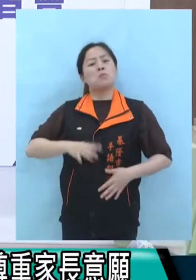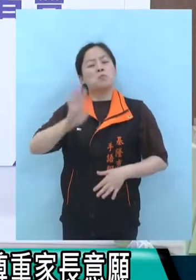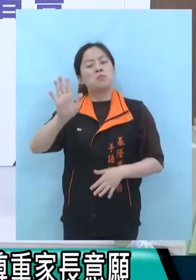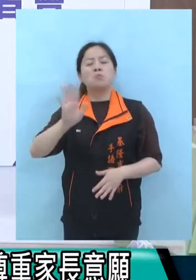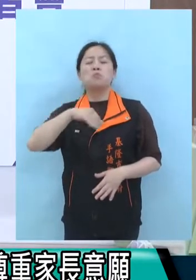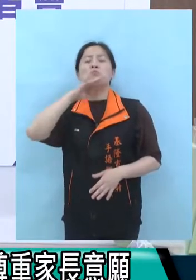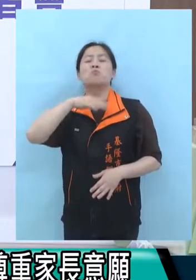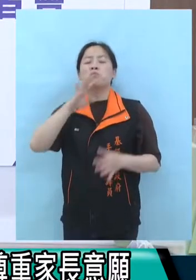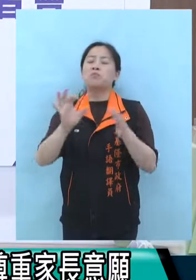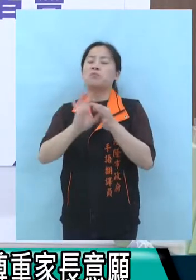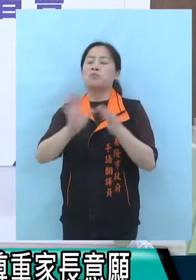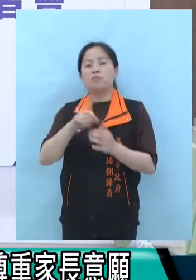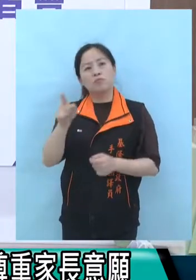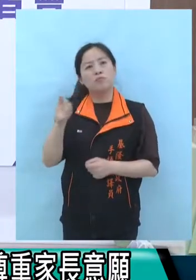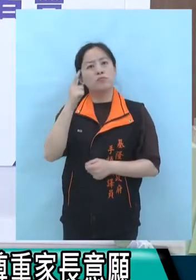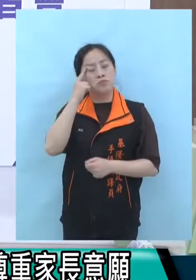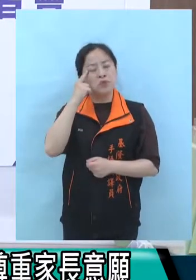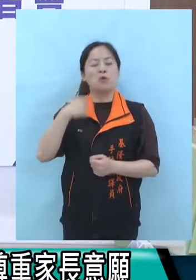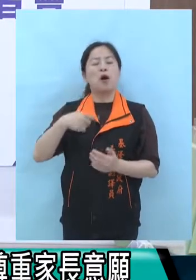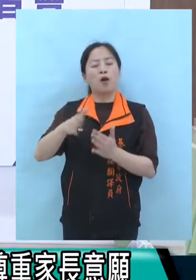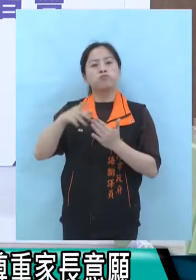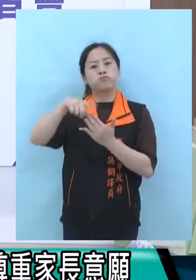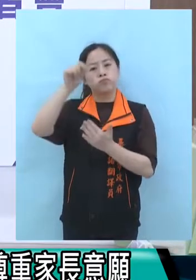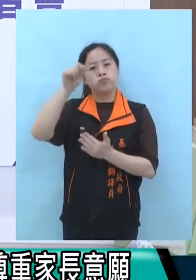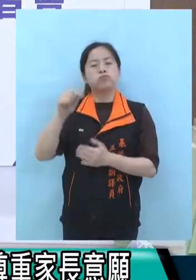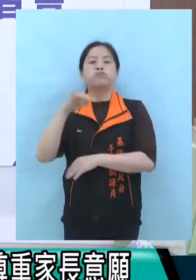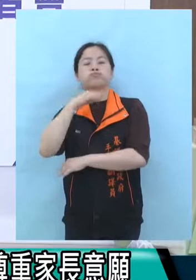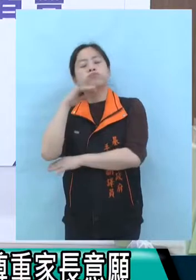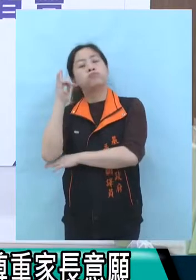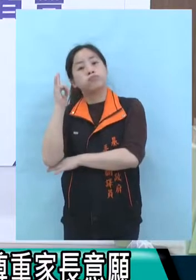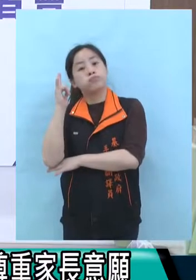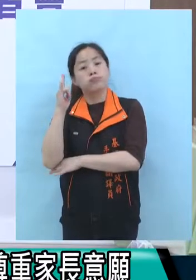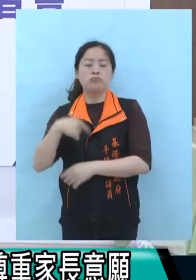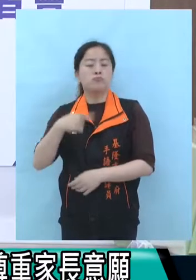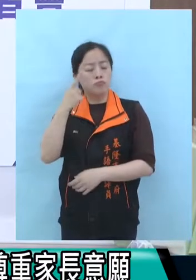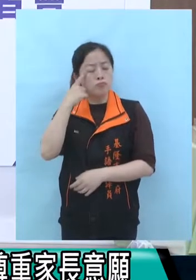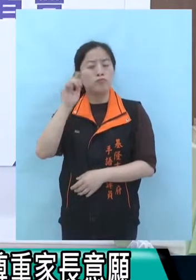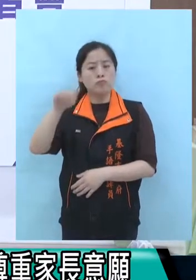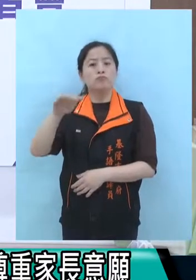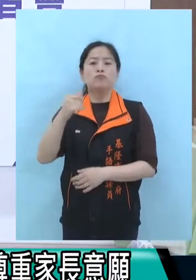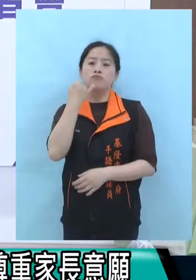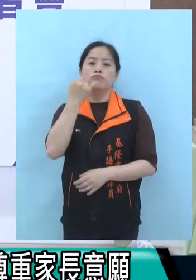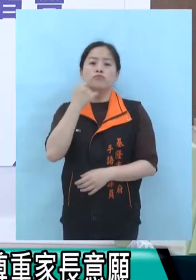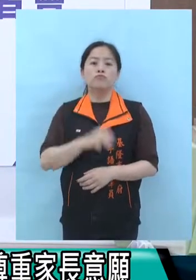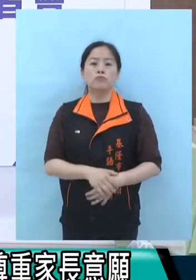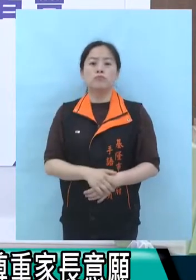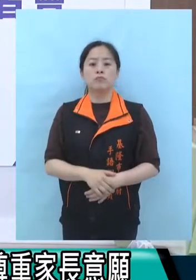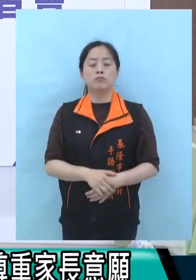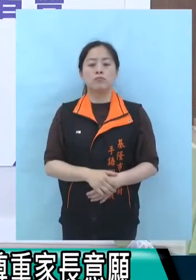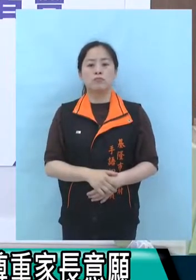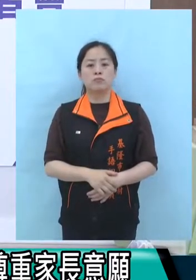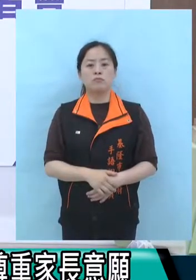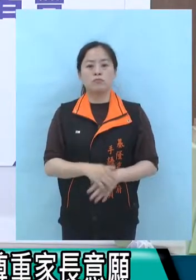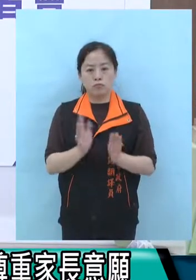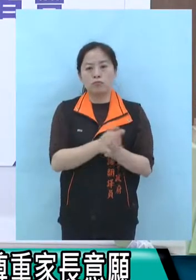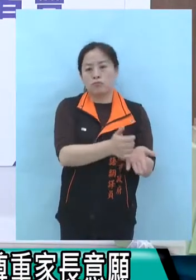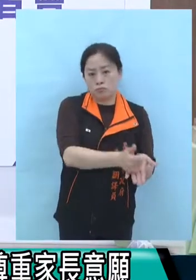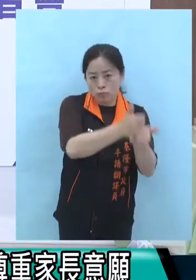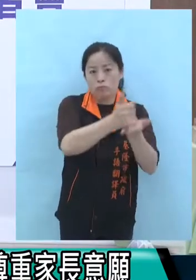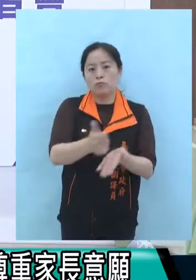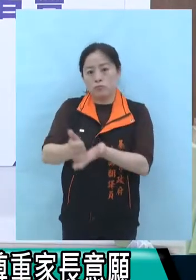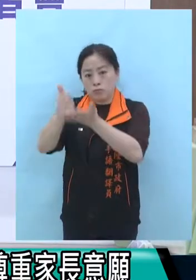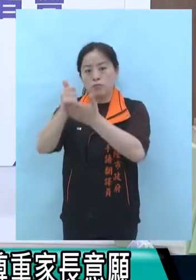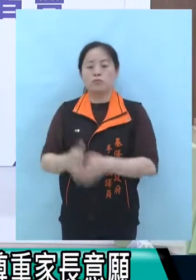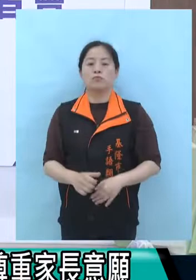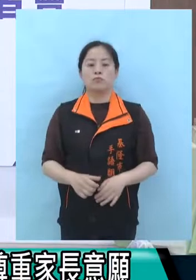后他觉得他选择要做一个等待。我想这一部分就是我们都予以尊重。不